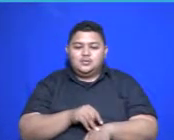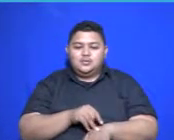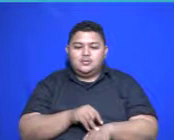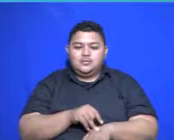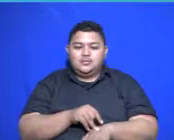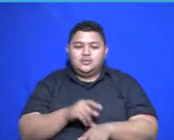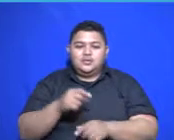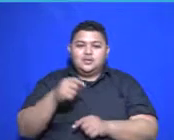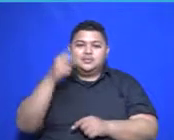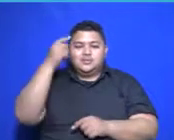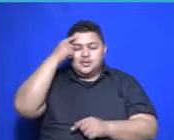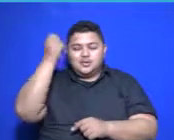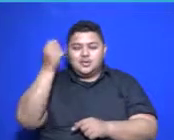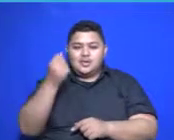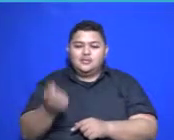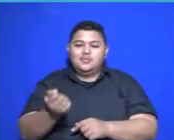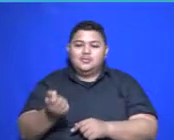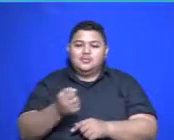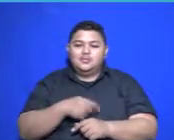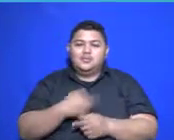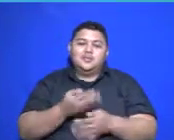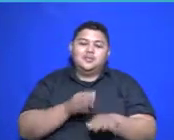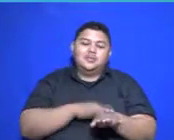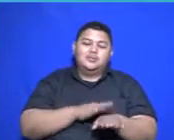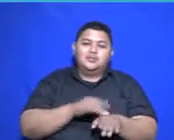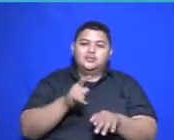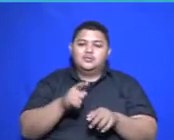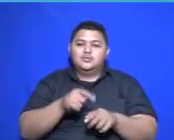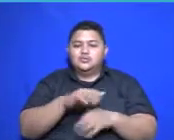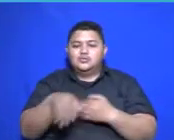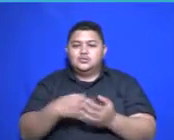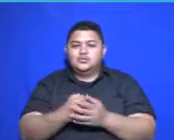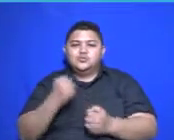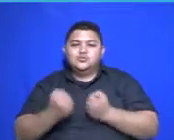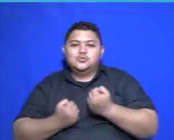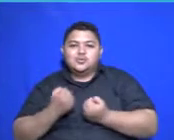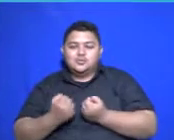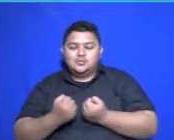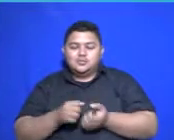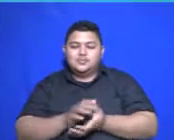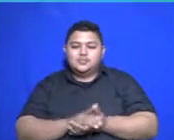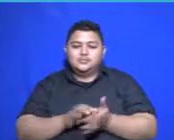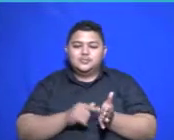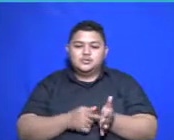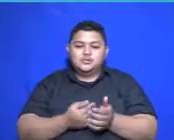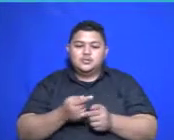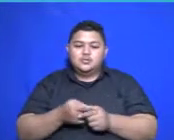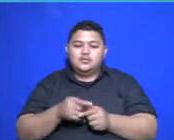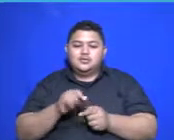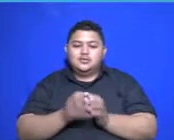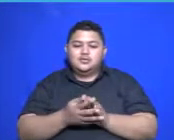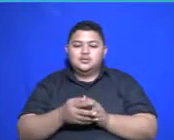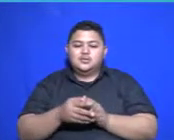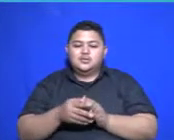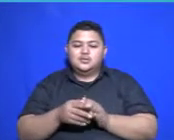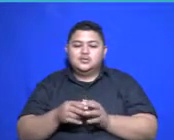prestasi bangsa. Bagaimana kita pertama pembudayaan terhadap kewirausahaan. Pada saat awal saya sebagai menteri itu